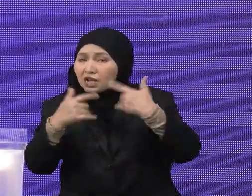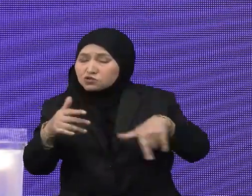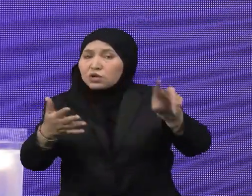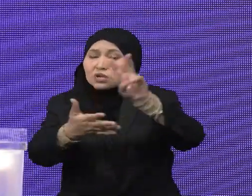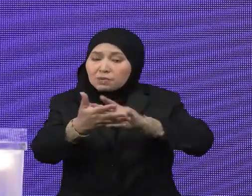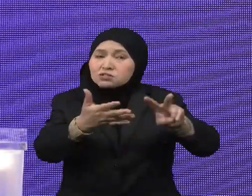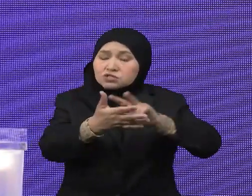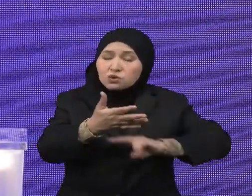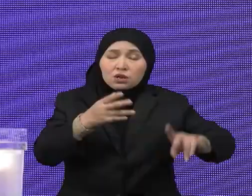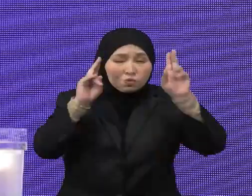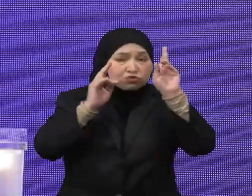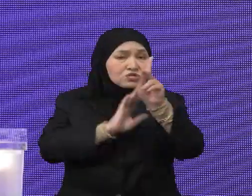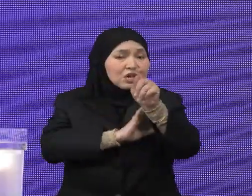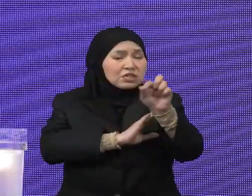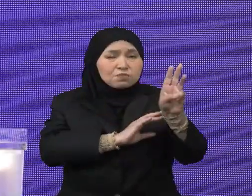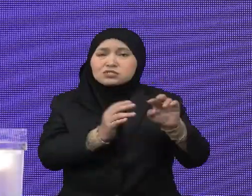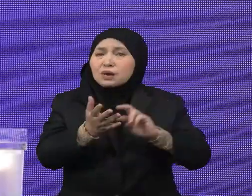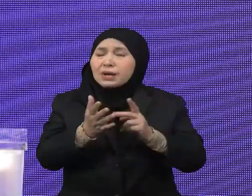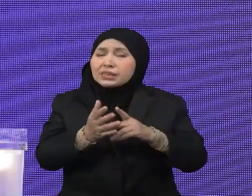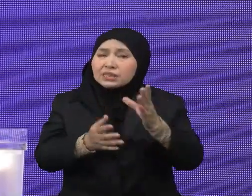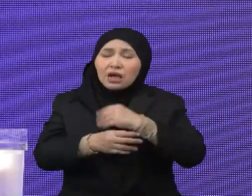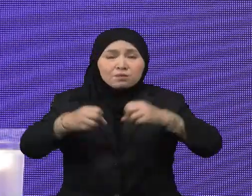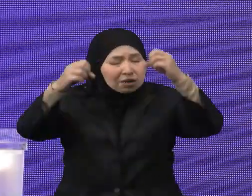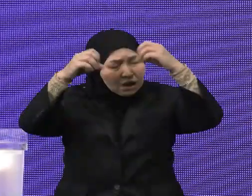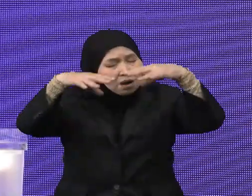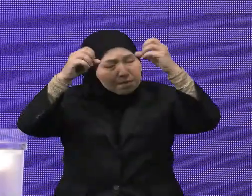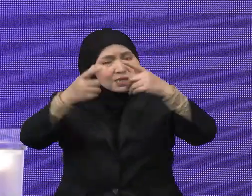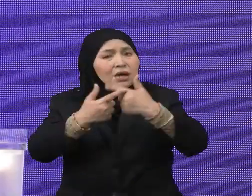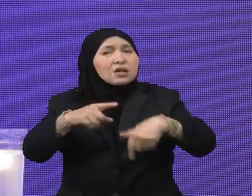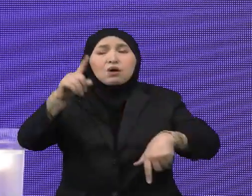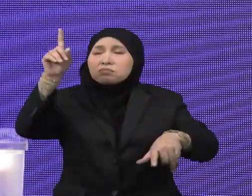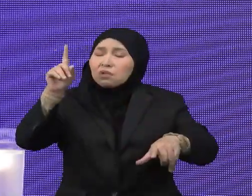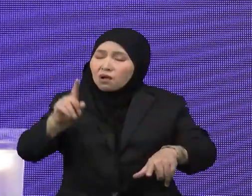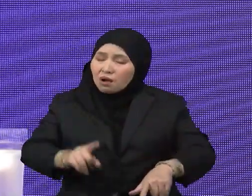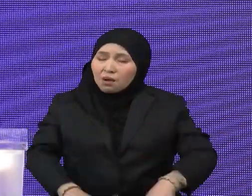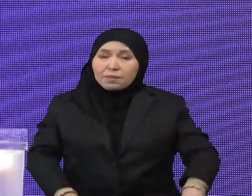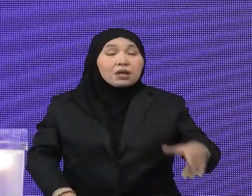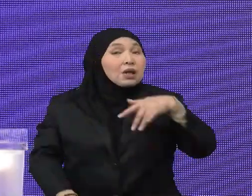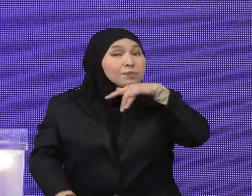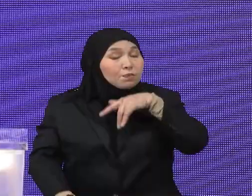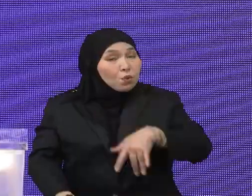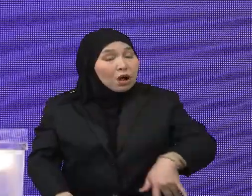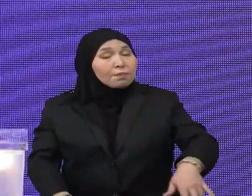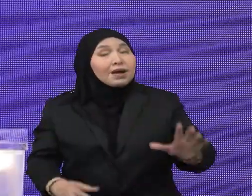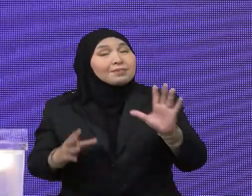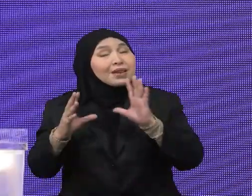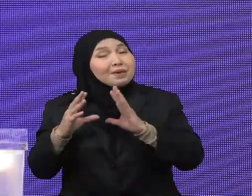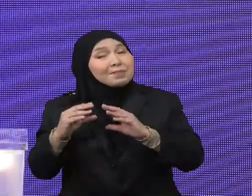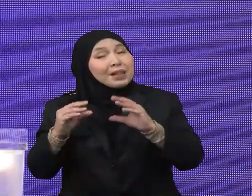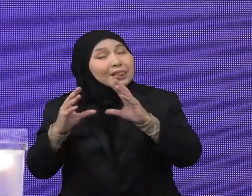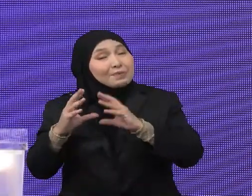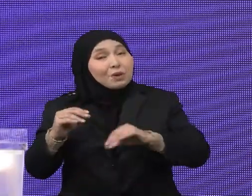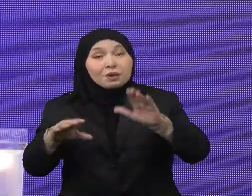Fadil osas Tirmidzi yang bermaksud maka berkat rahmat daripada Allah engkau ya Muhammad berlemah lembut terhadap